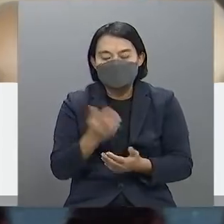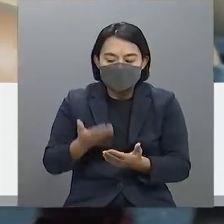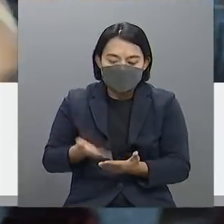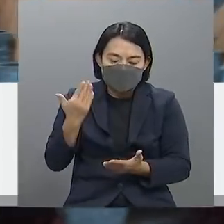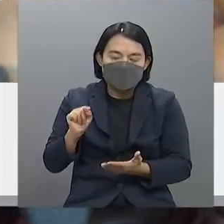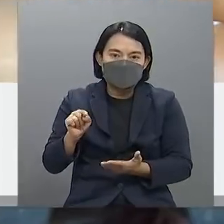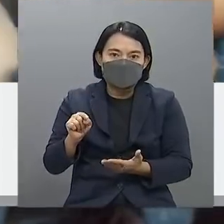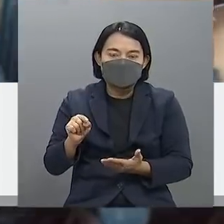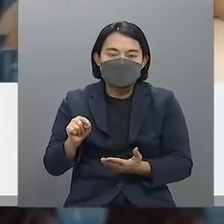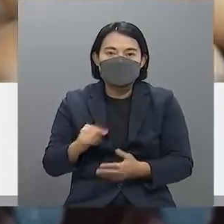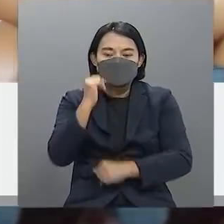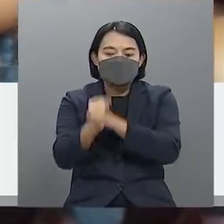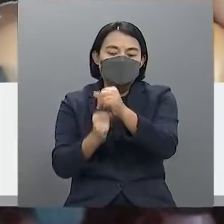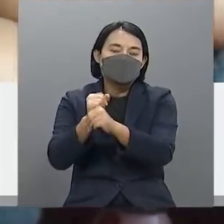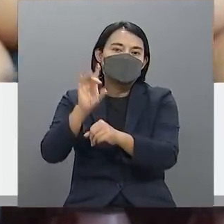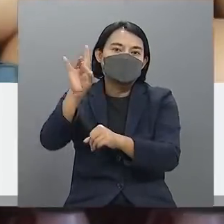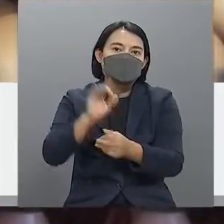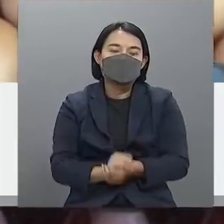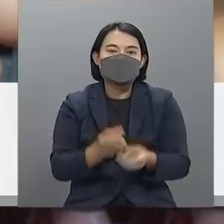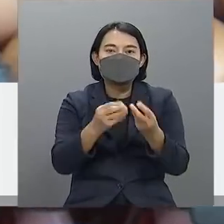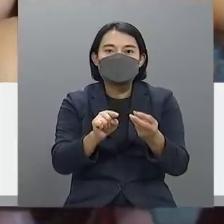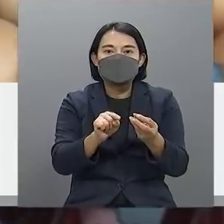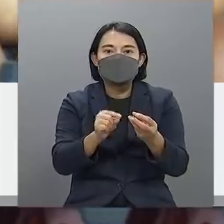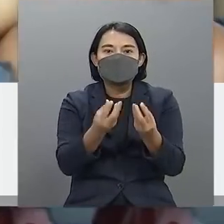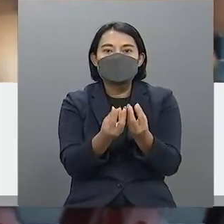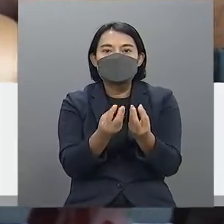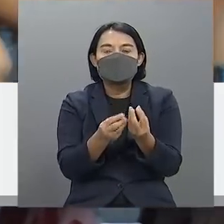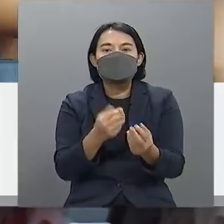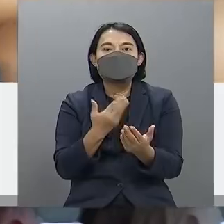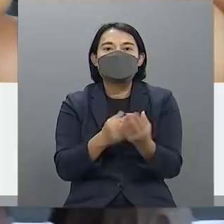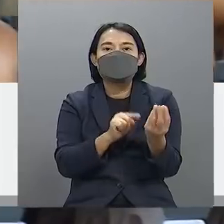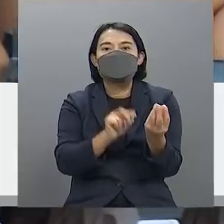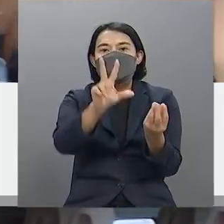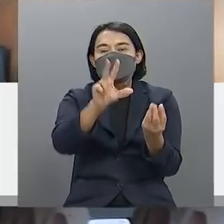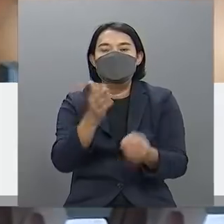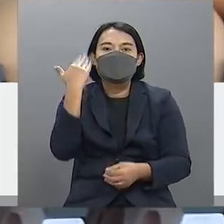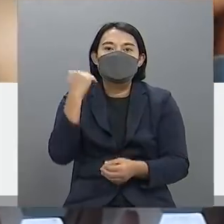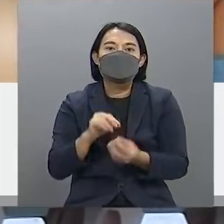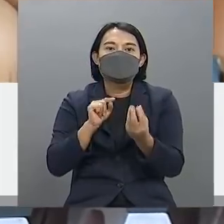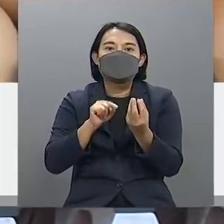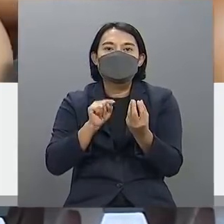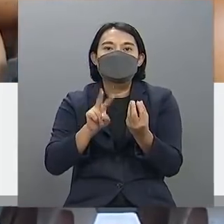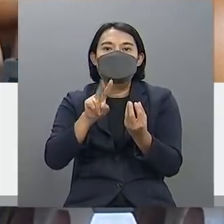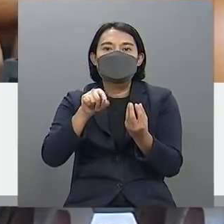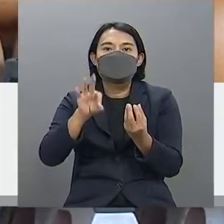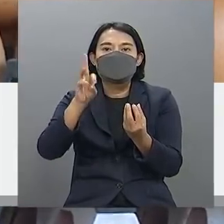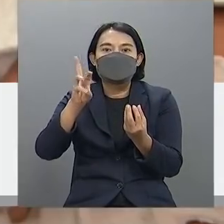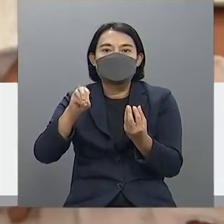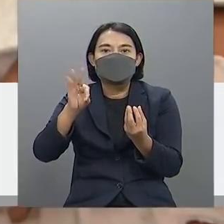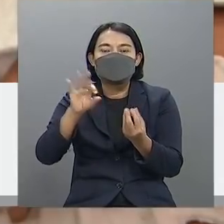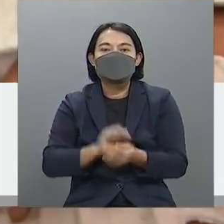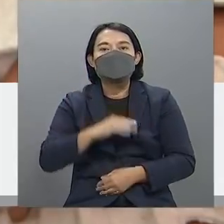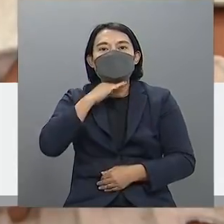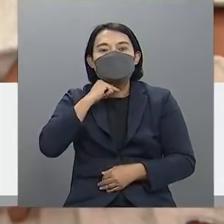ปีแล้วไข่ไก่สดหน้าฟาร์มตอนนี้อยู่ที่ประมาณ3บาทจากเดิมก็จะอยู่ที่2บาท69สตางค์หมูมีชีวิตจากเฉลี่ยอ